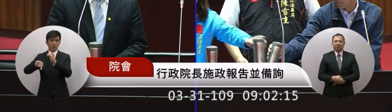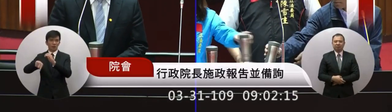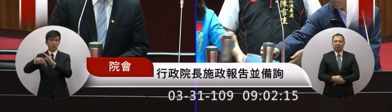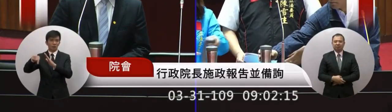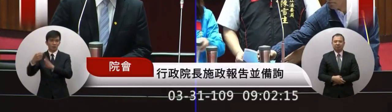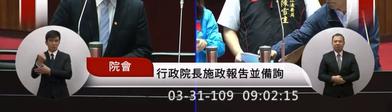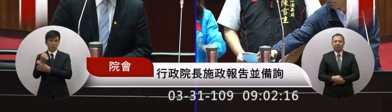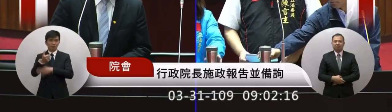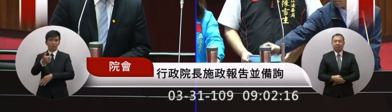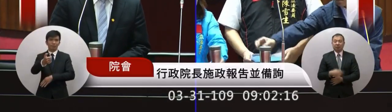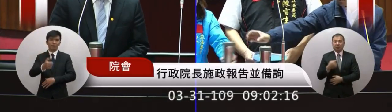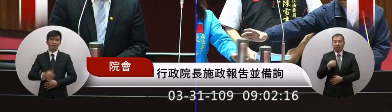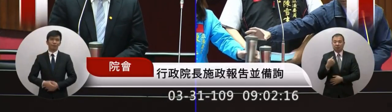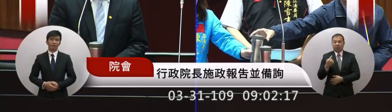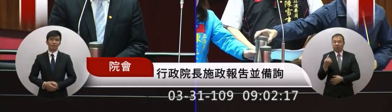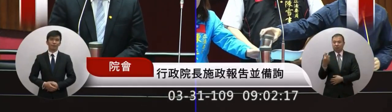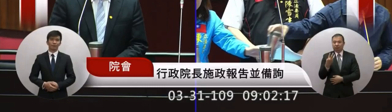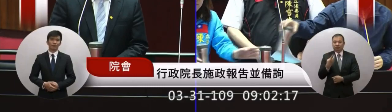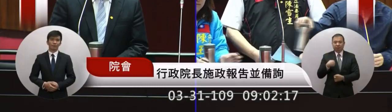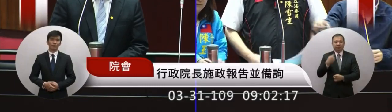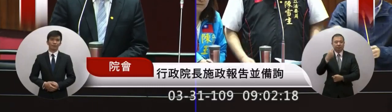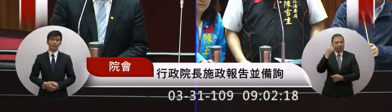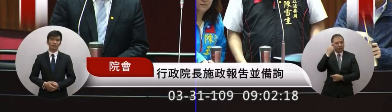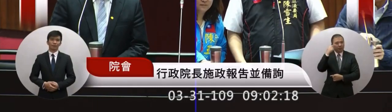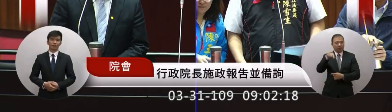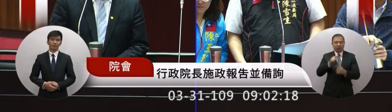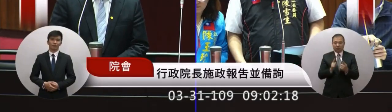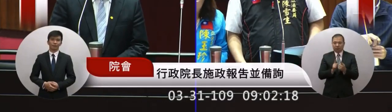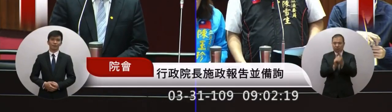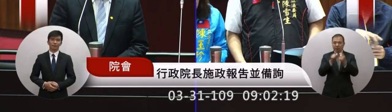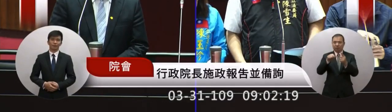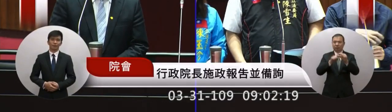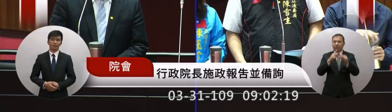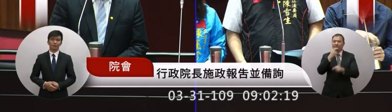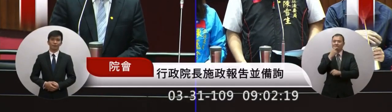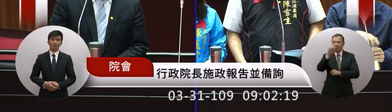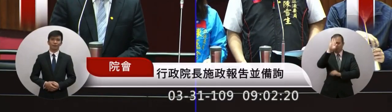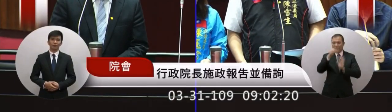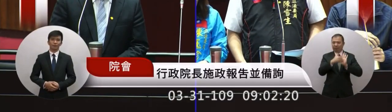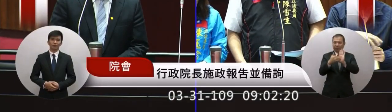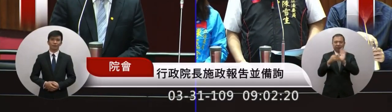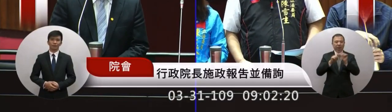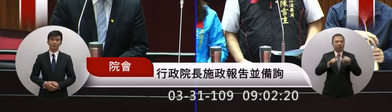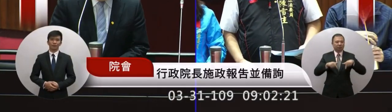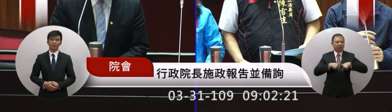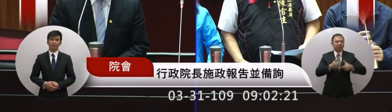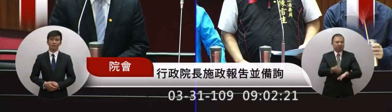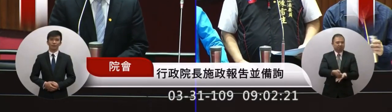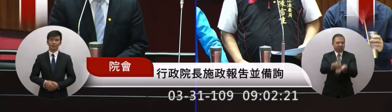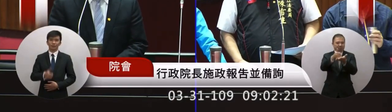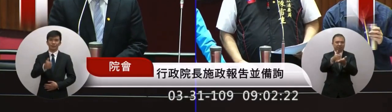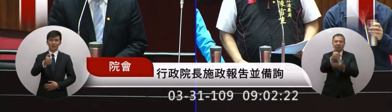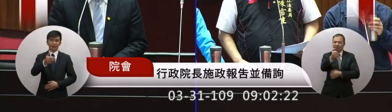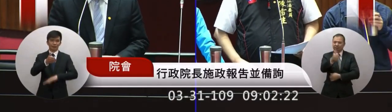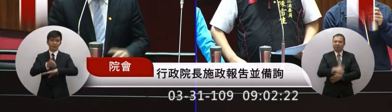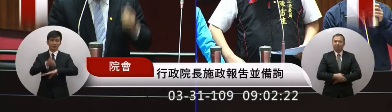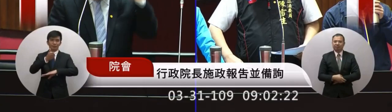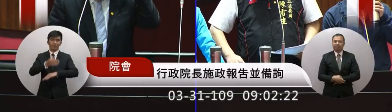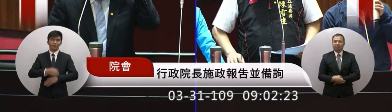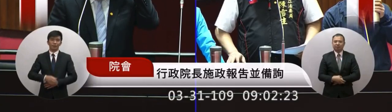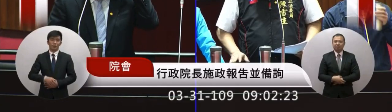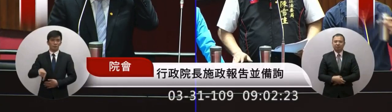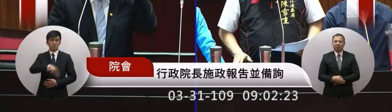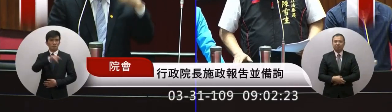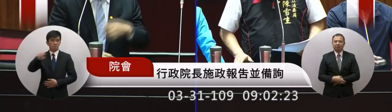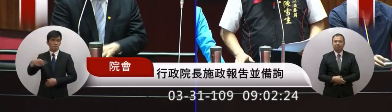位领导的委员呢、啊，向中央防疫中心呢、啊、表示敬意，好。 谢谢，很感谢，这是大